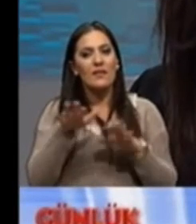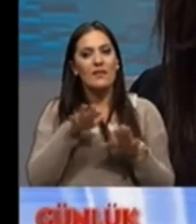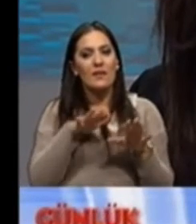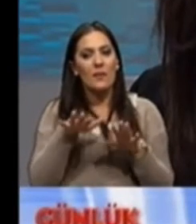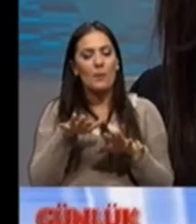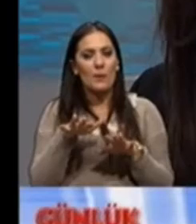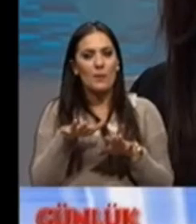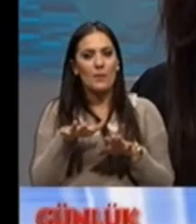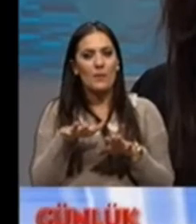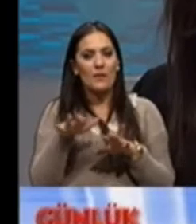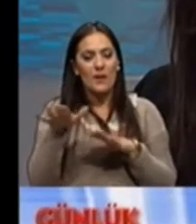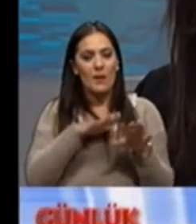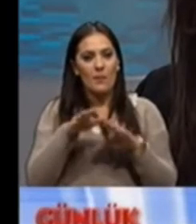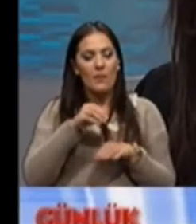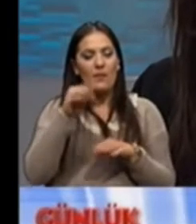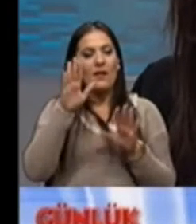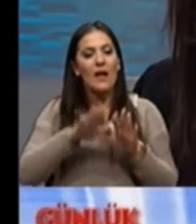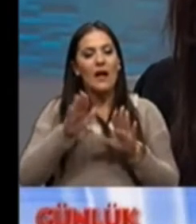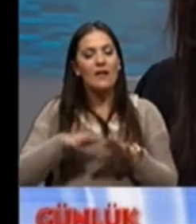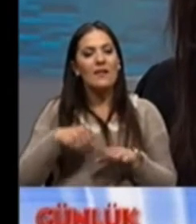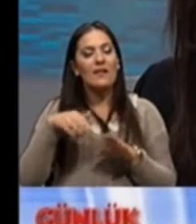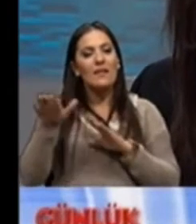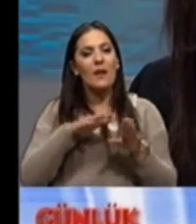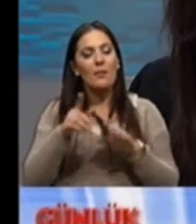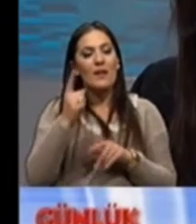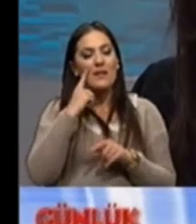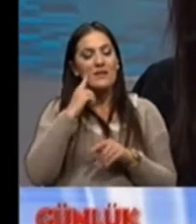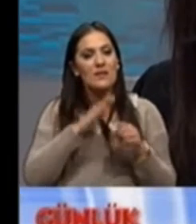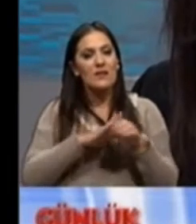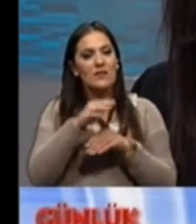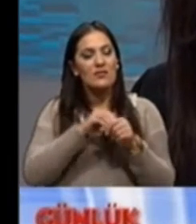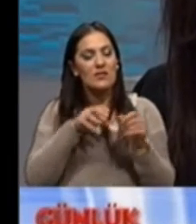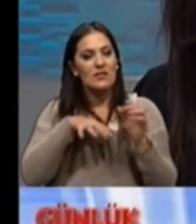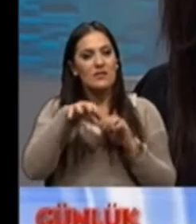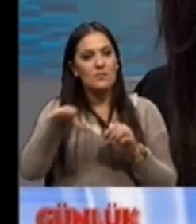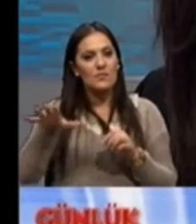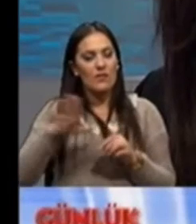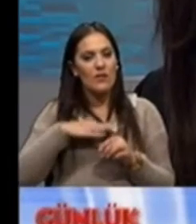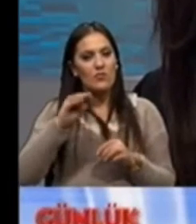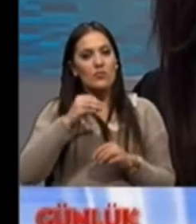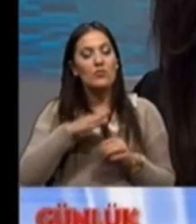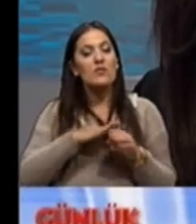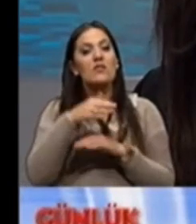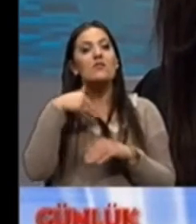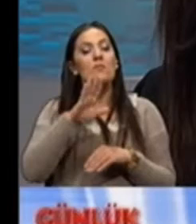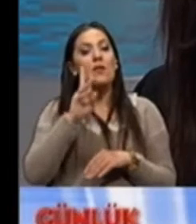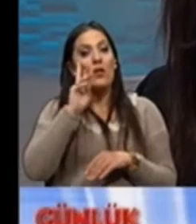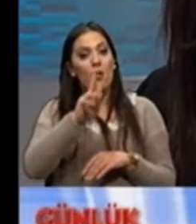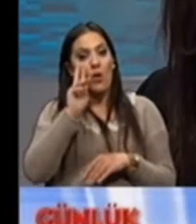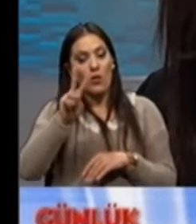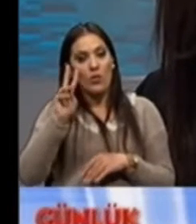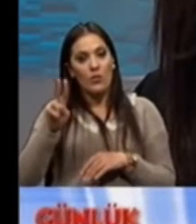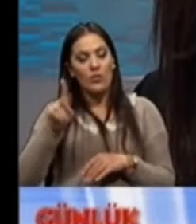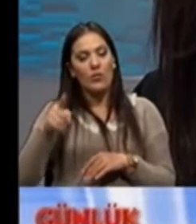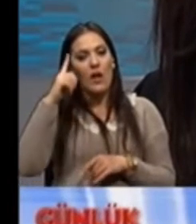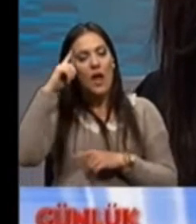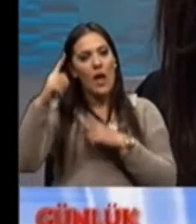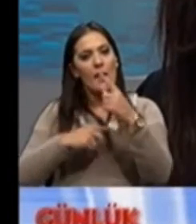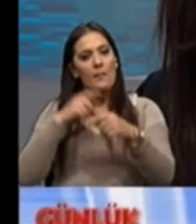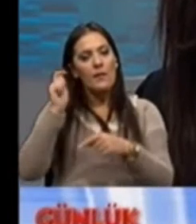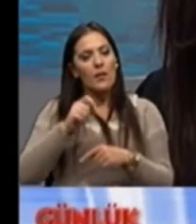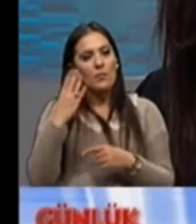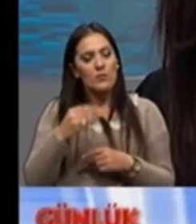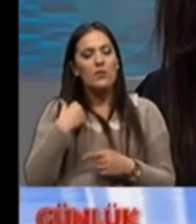depremin kalıntıları, depremin izlerini yaşatan kısımlar var. Hani çocuklar yaşamadan da görerek empati kurmuş oluyorlar ve bizzat